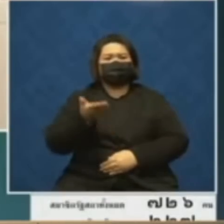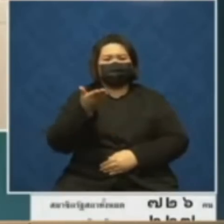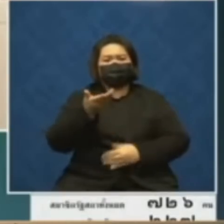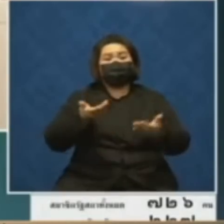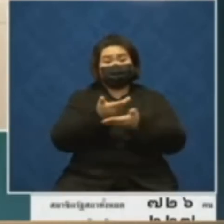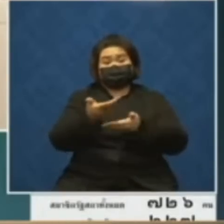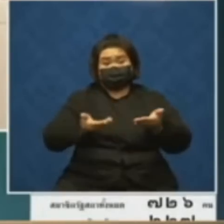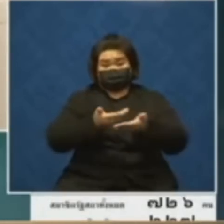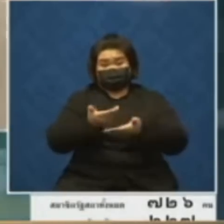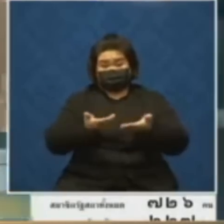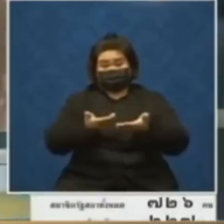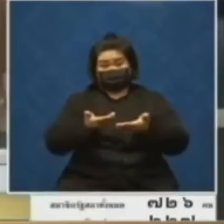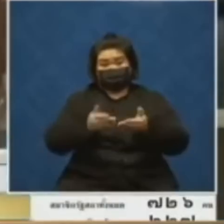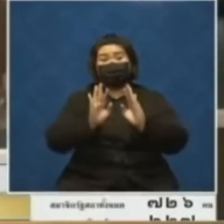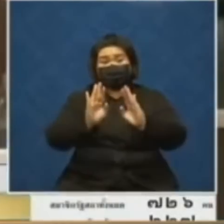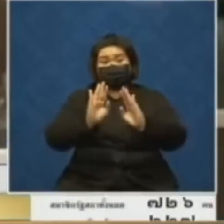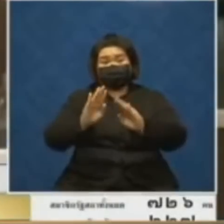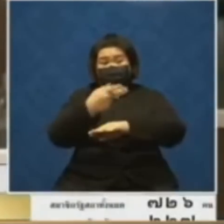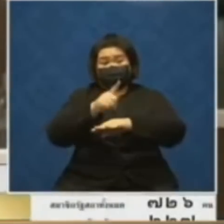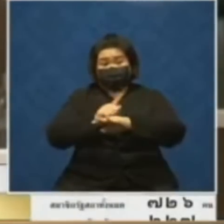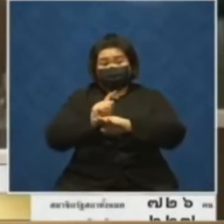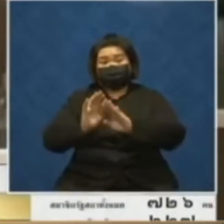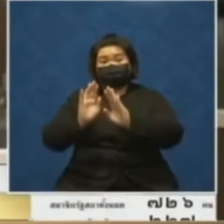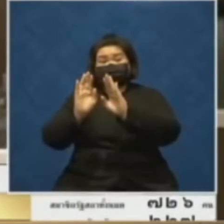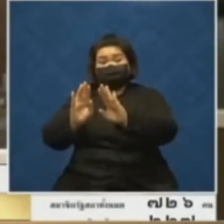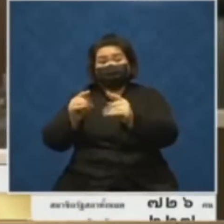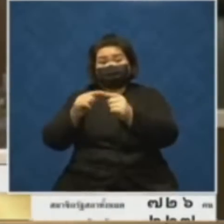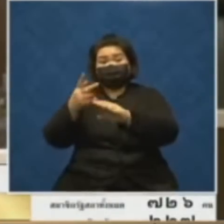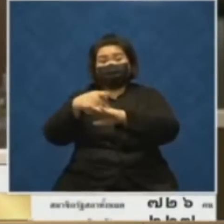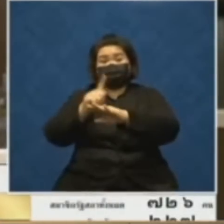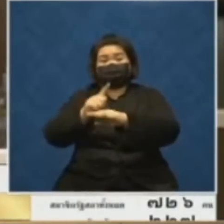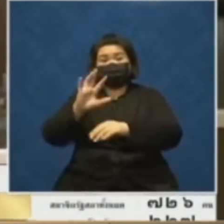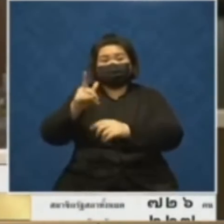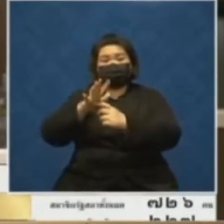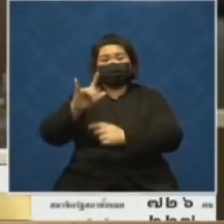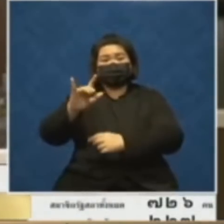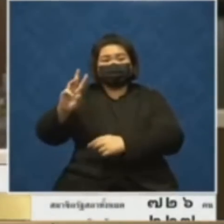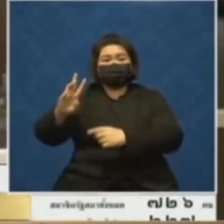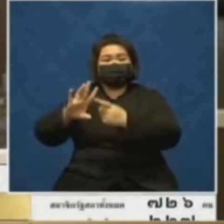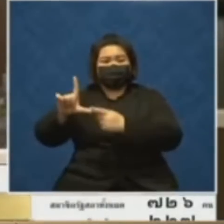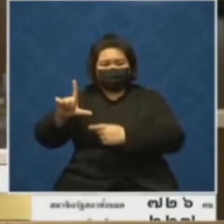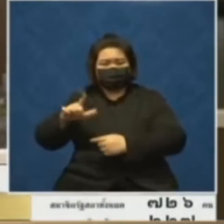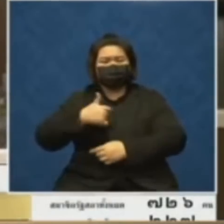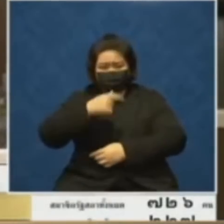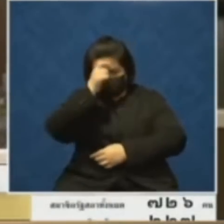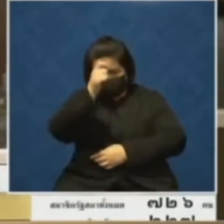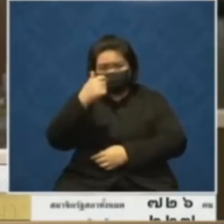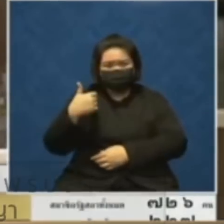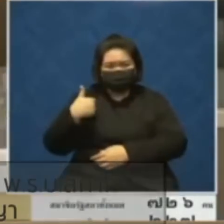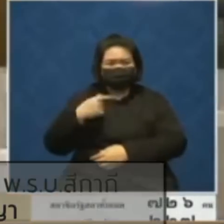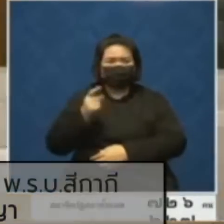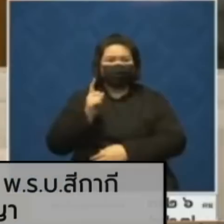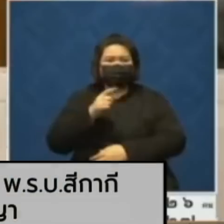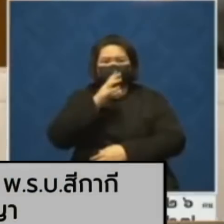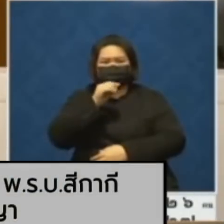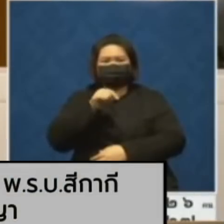ารือผ่านทานประทาน ไปอย่ท่านประทานชัชวาสุสมจิตด้ความขอรบนะครับปกติไมอยากจะพูด